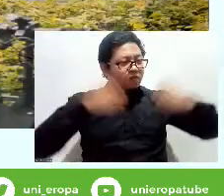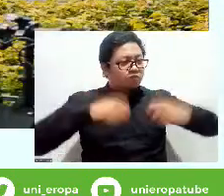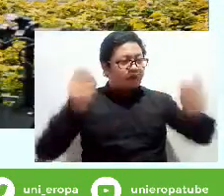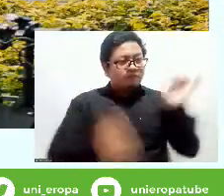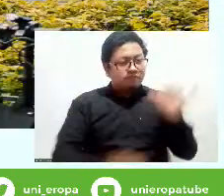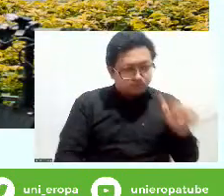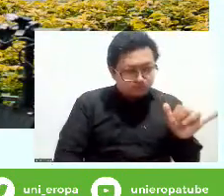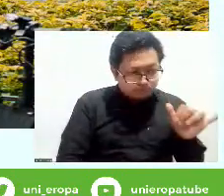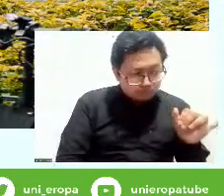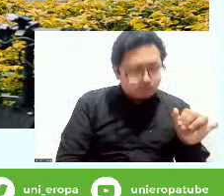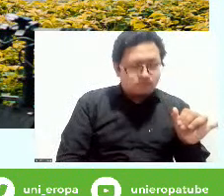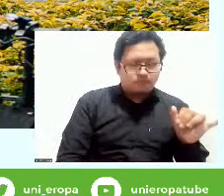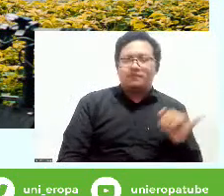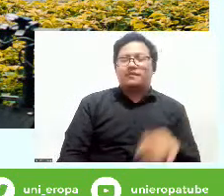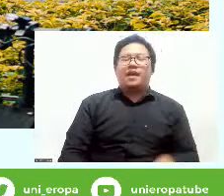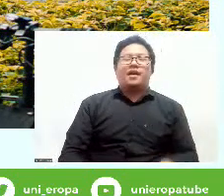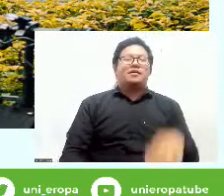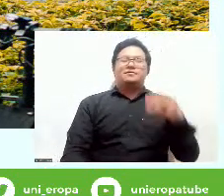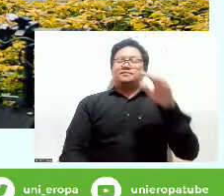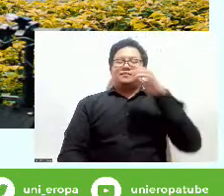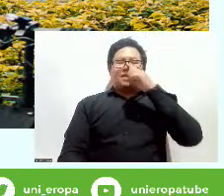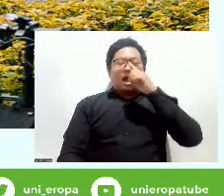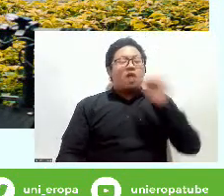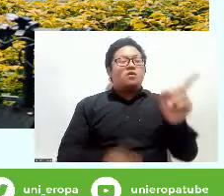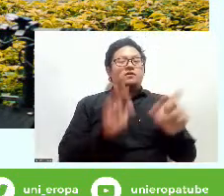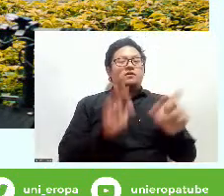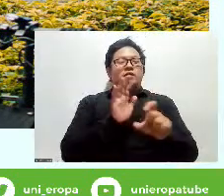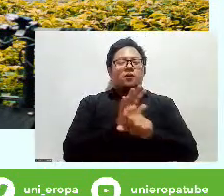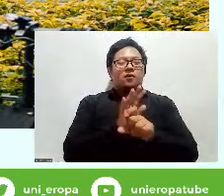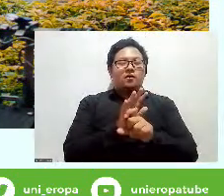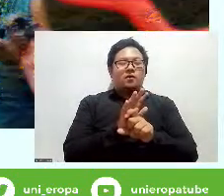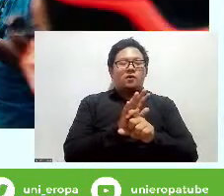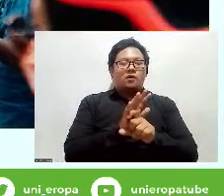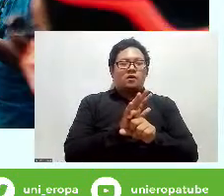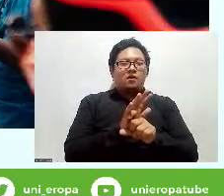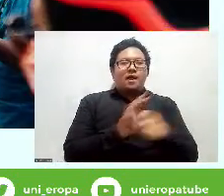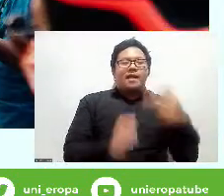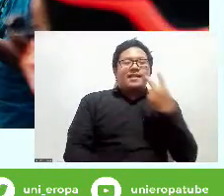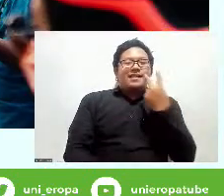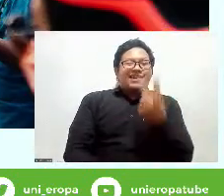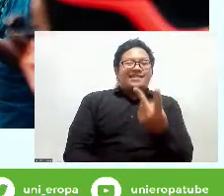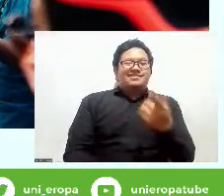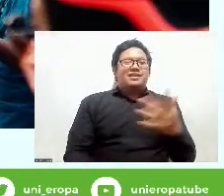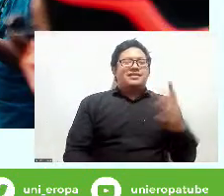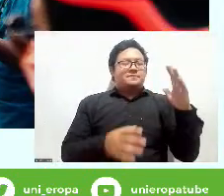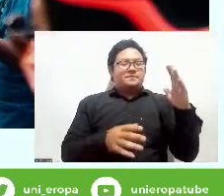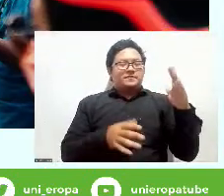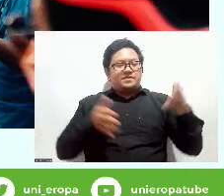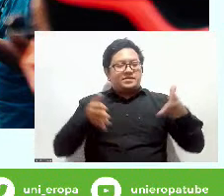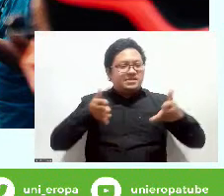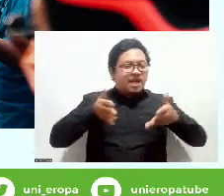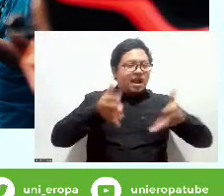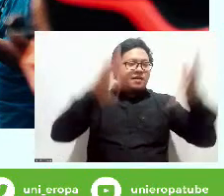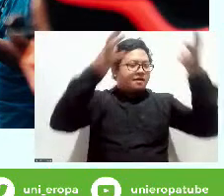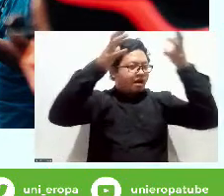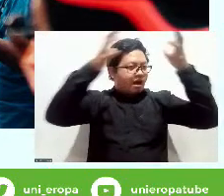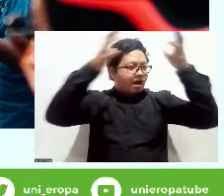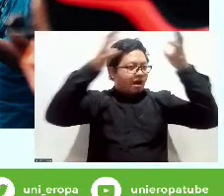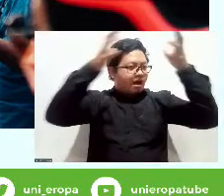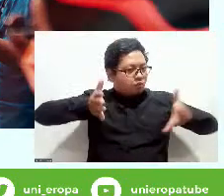Nah kalau kita bicara dari sisi jalan raya yang disebabkan oleh penggunaan kendaraan bermotor